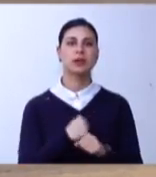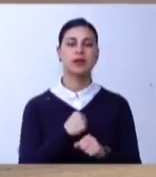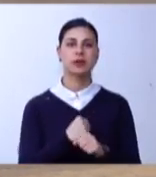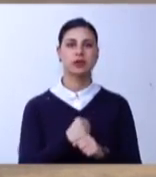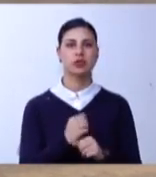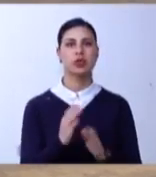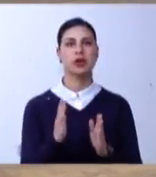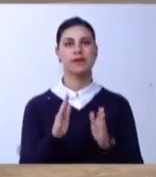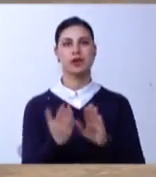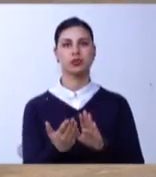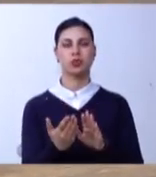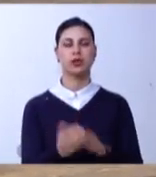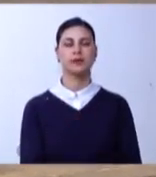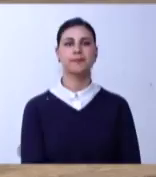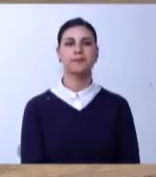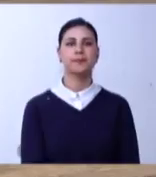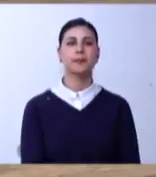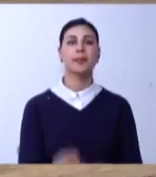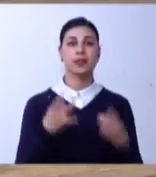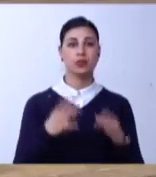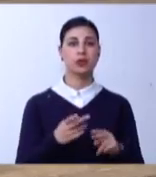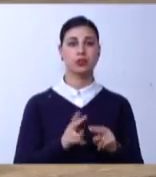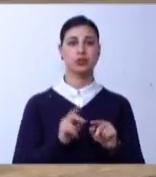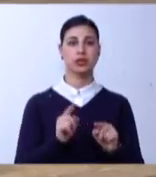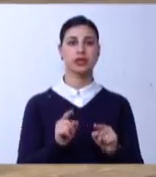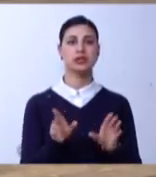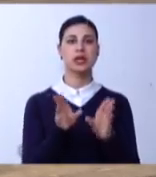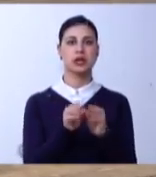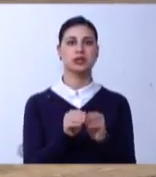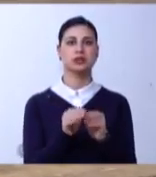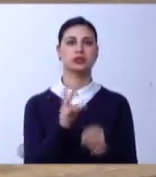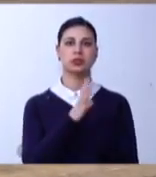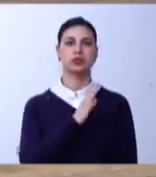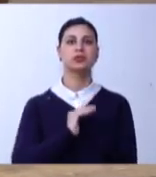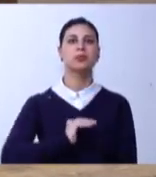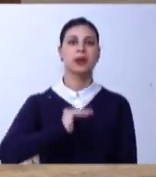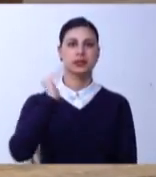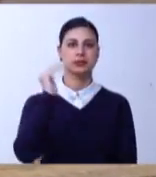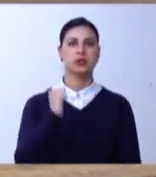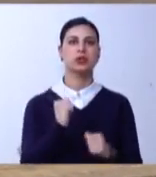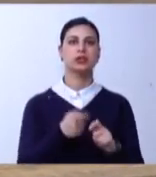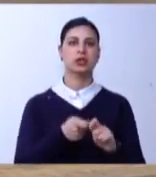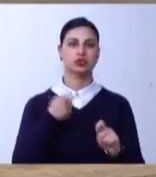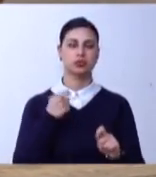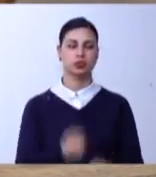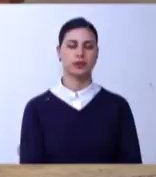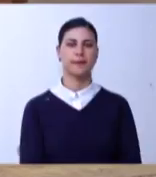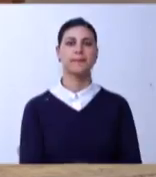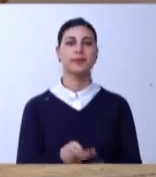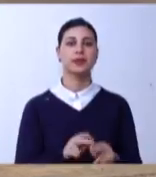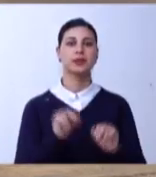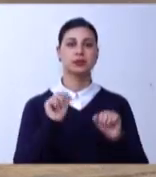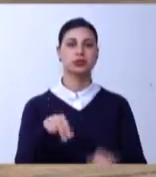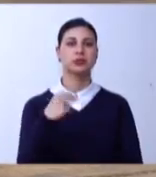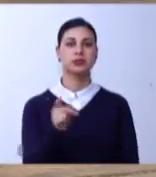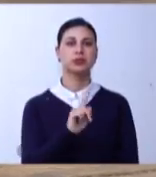გვერდითი პოზიციიდან. უბრალოდ ვცდილობთ, რომ აი ეს კომპლექსი მთლიანად იყოს მაქსიმალურად დაჭიმული. ეს საშუალებას